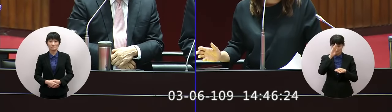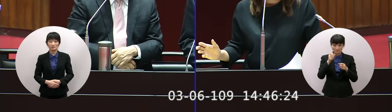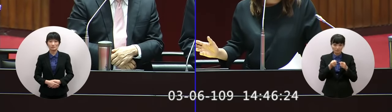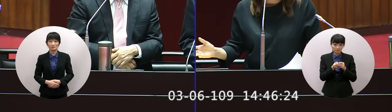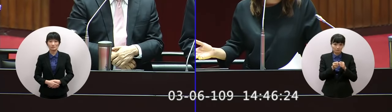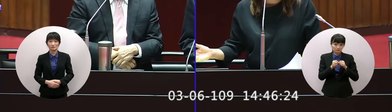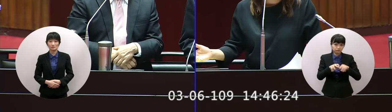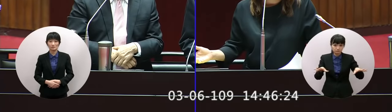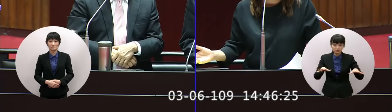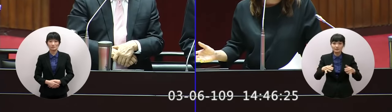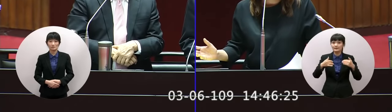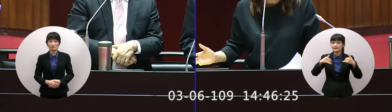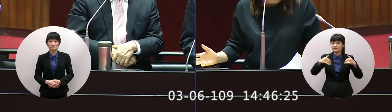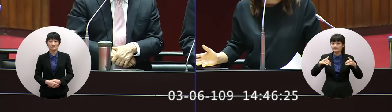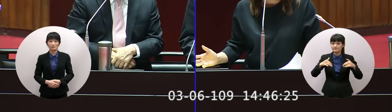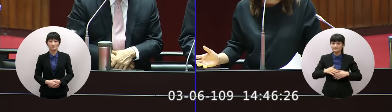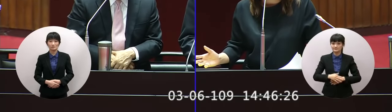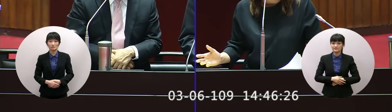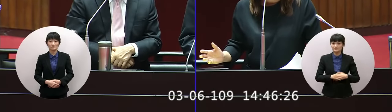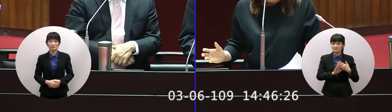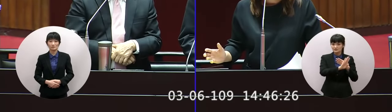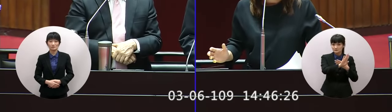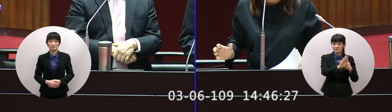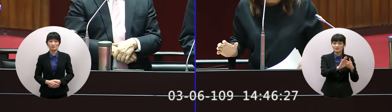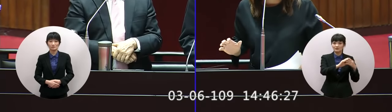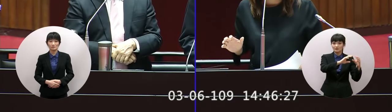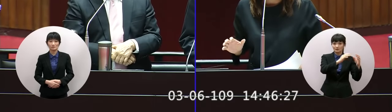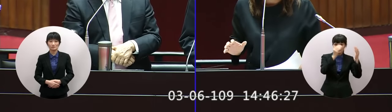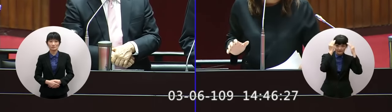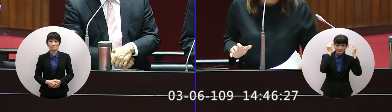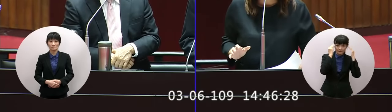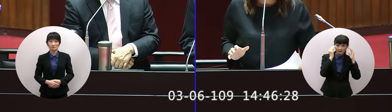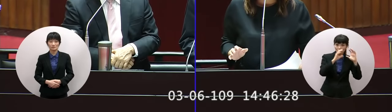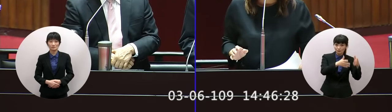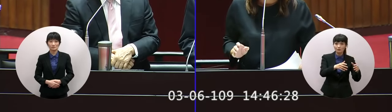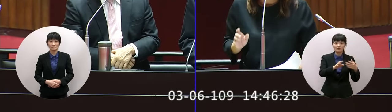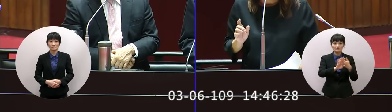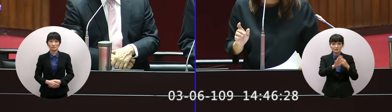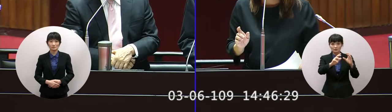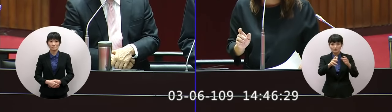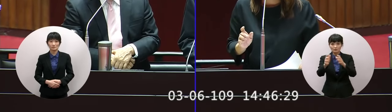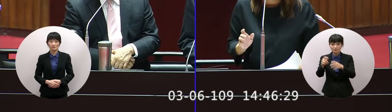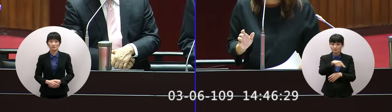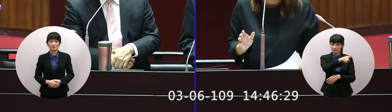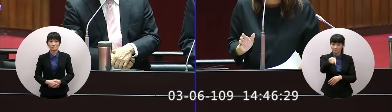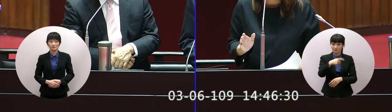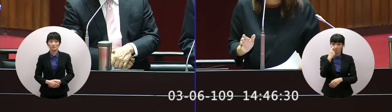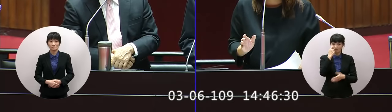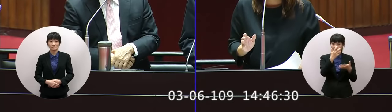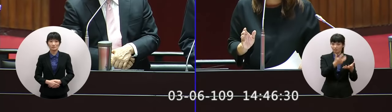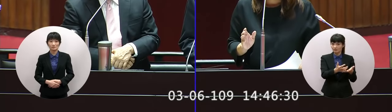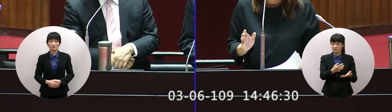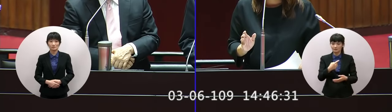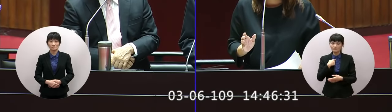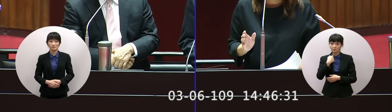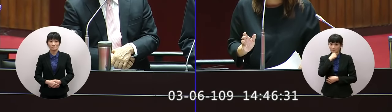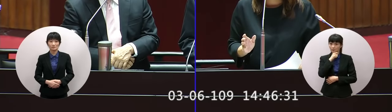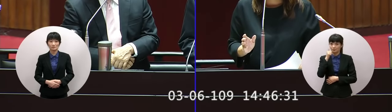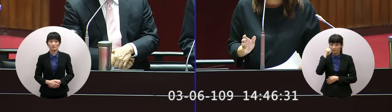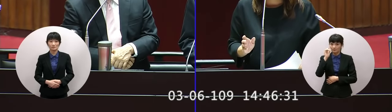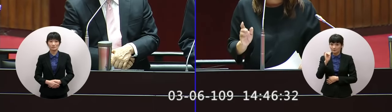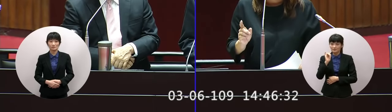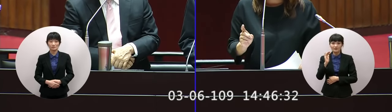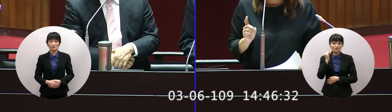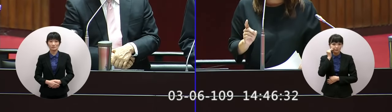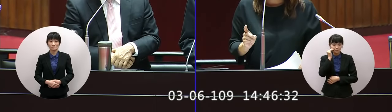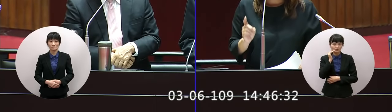国或者像其他国家这么严重，所以我们还可以支撑。可是当我们发生很严重的时候，这明显